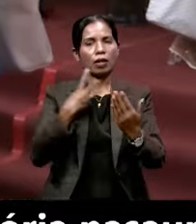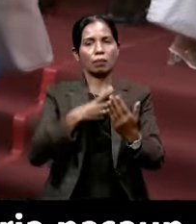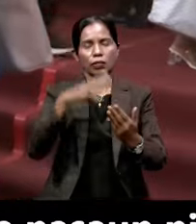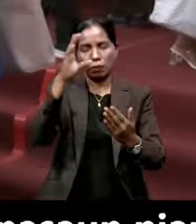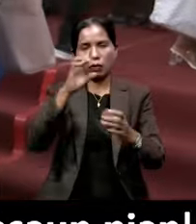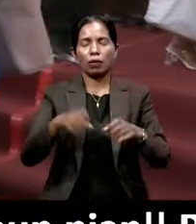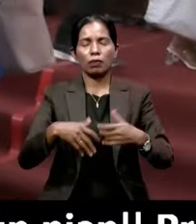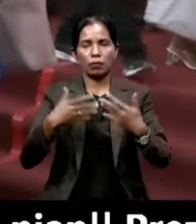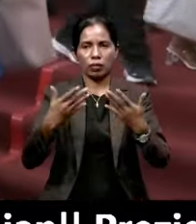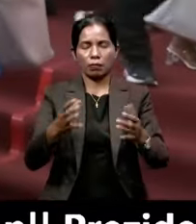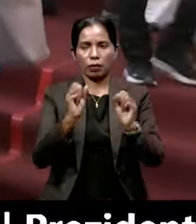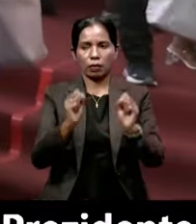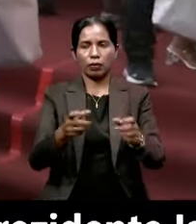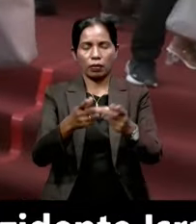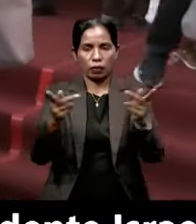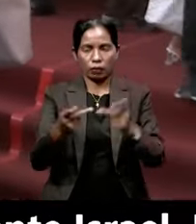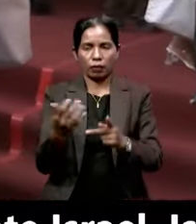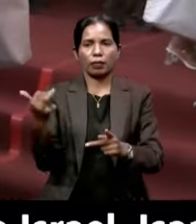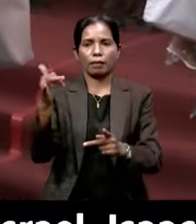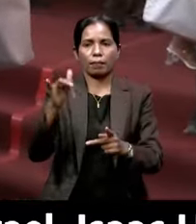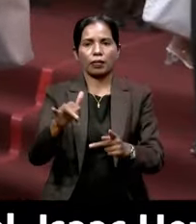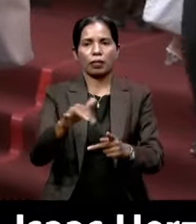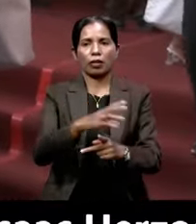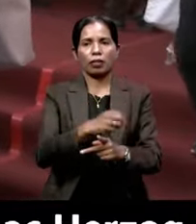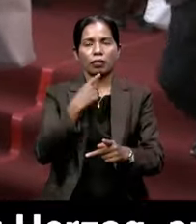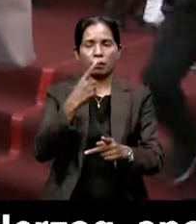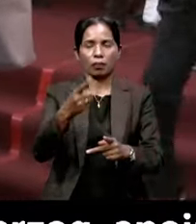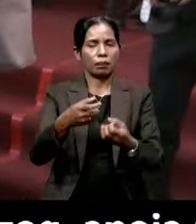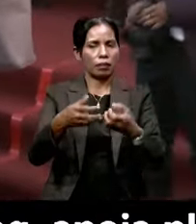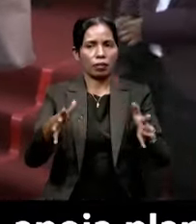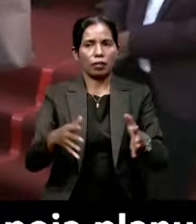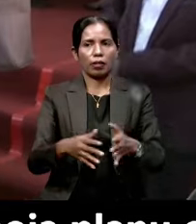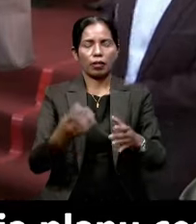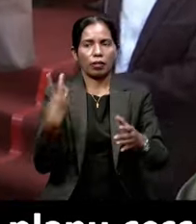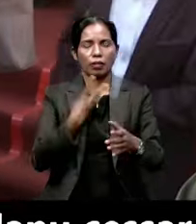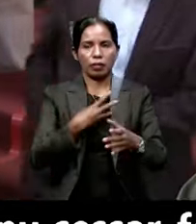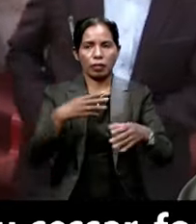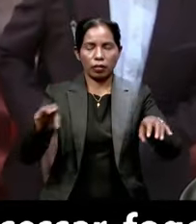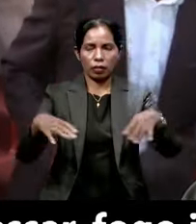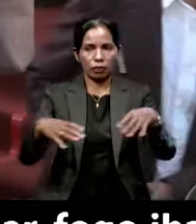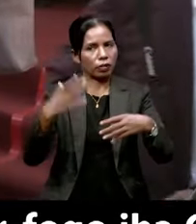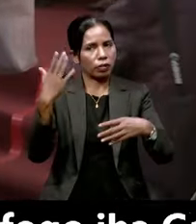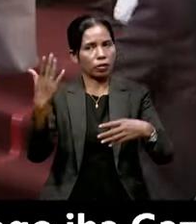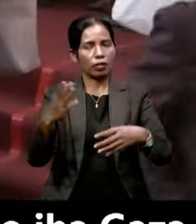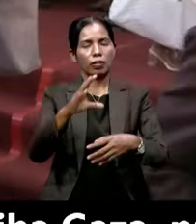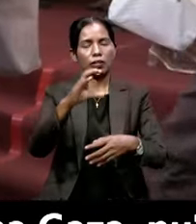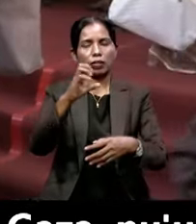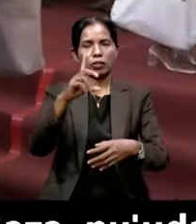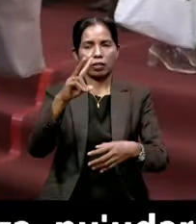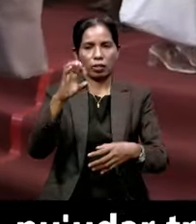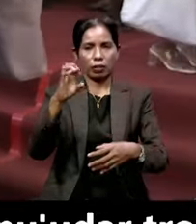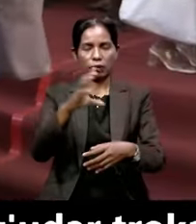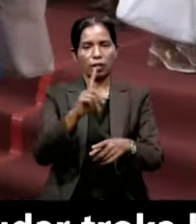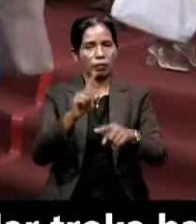be prensi fila fali fatin sernebe mak durante ne pel diang katak mamu prato ne itani servisu ya servi na bane labele